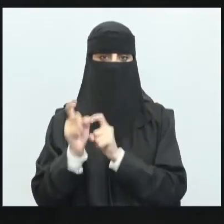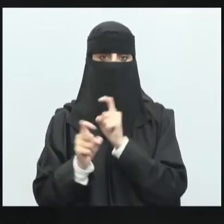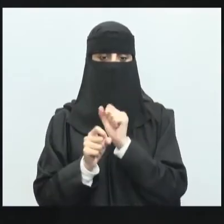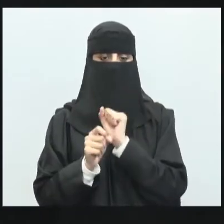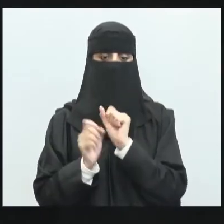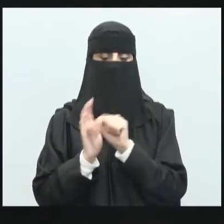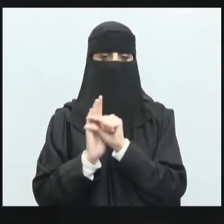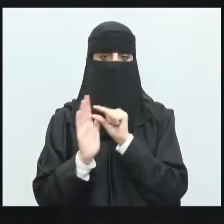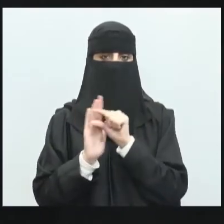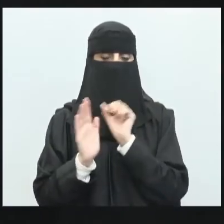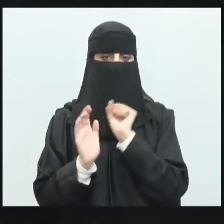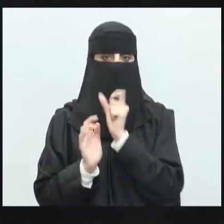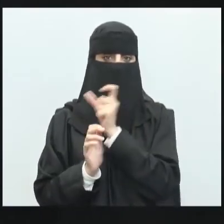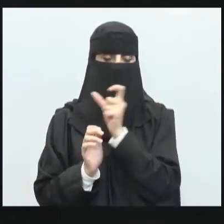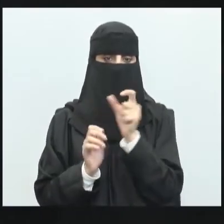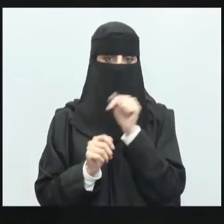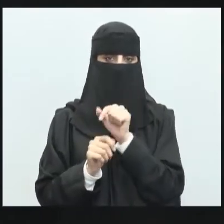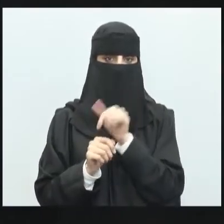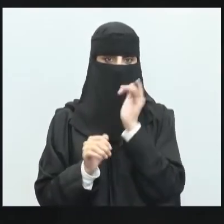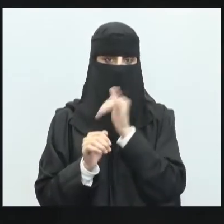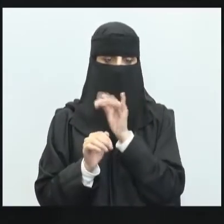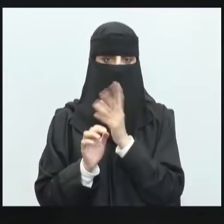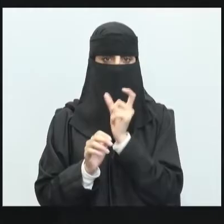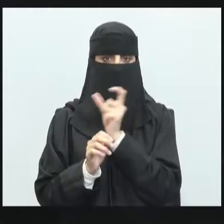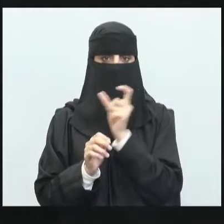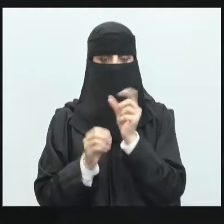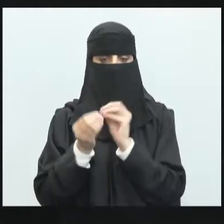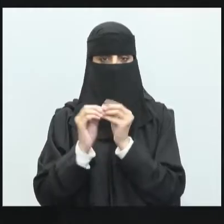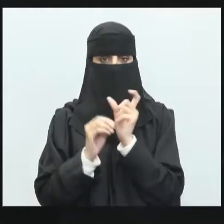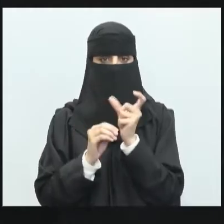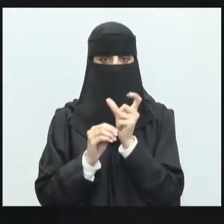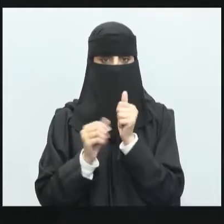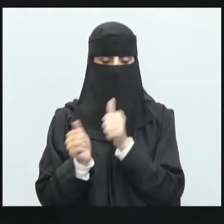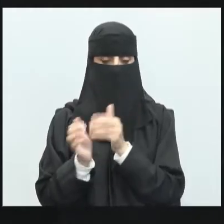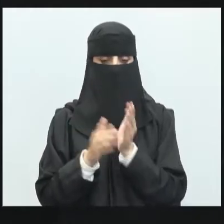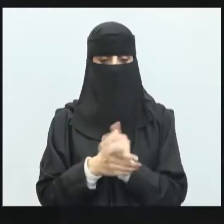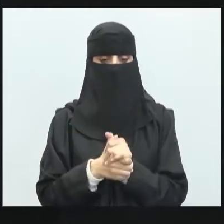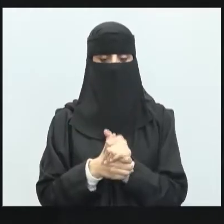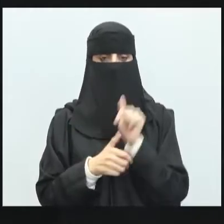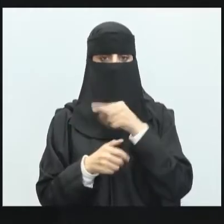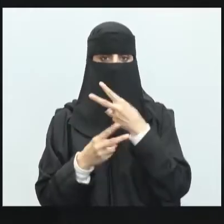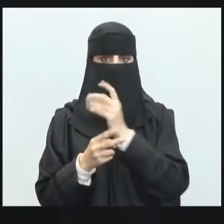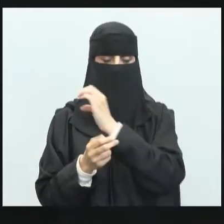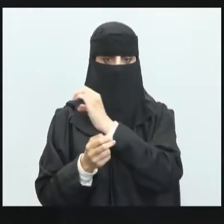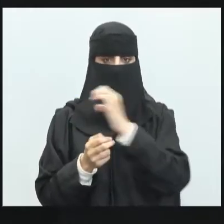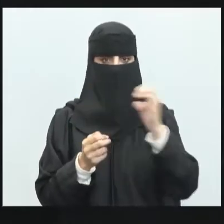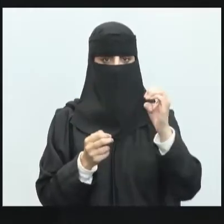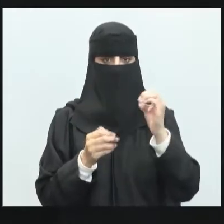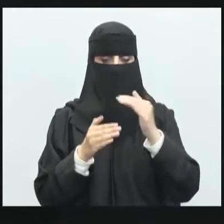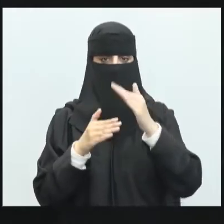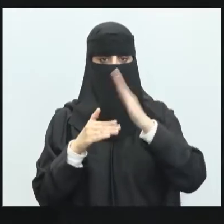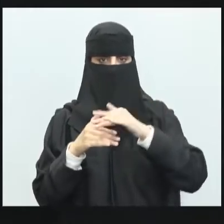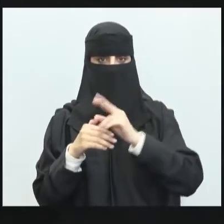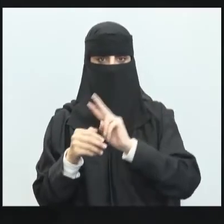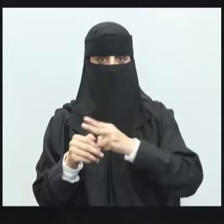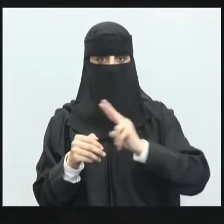بالكلمات التي جاءت في المعجم المساعد سوف نعطي جمله ونعطي خيارات على